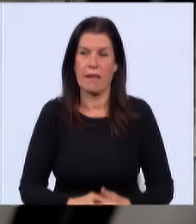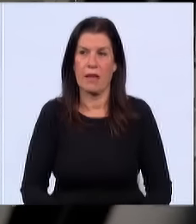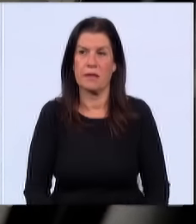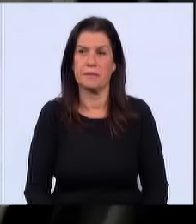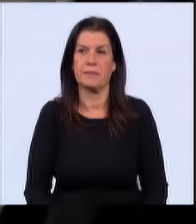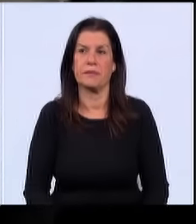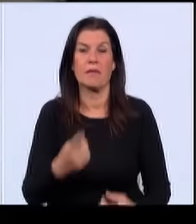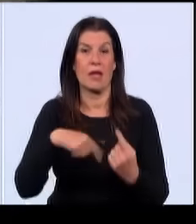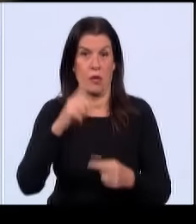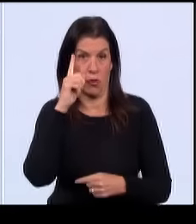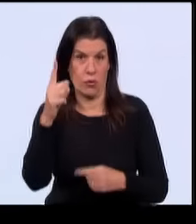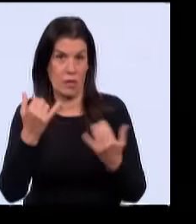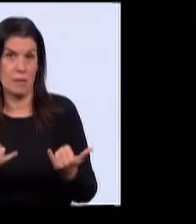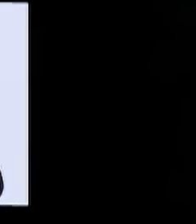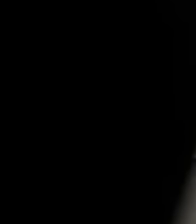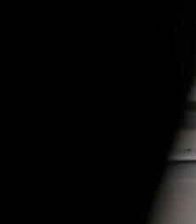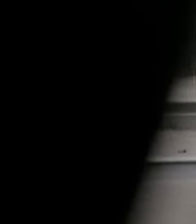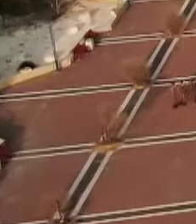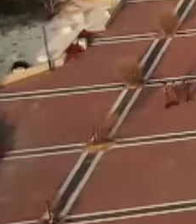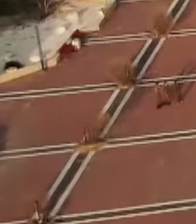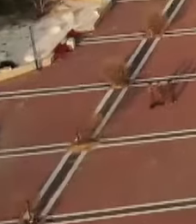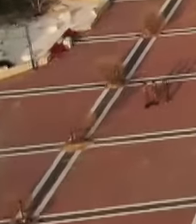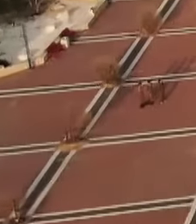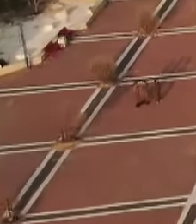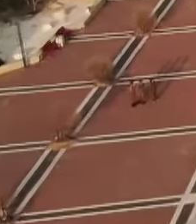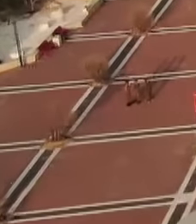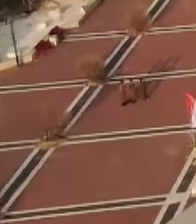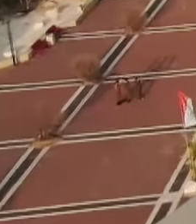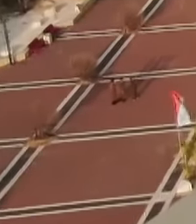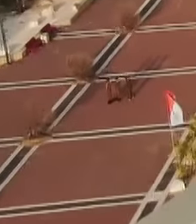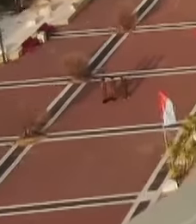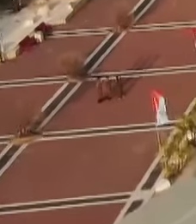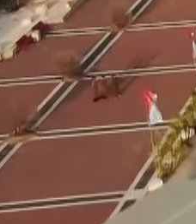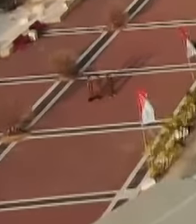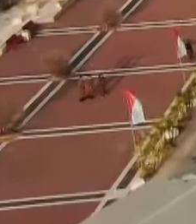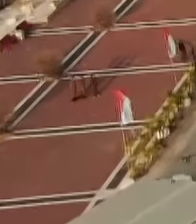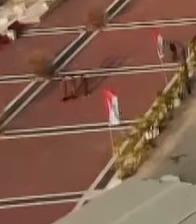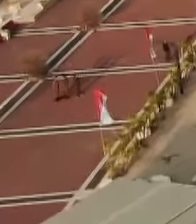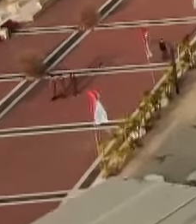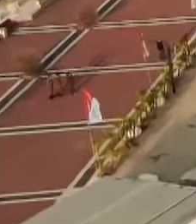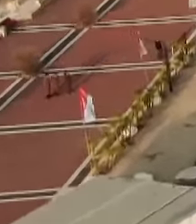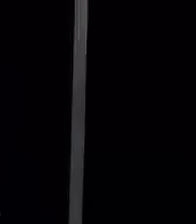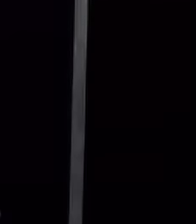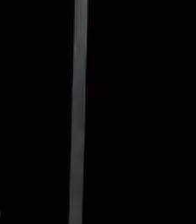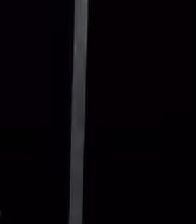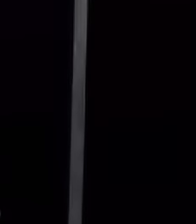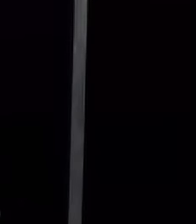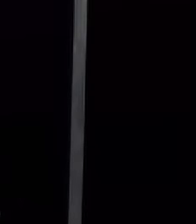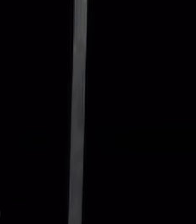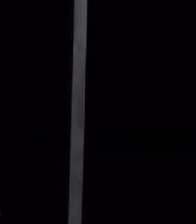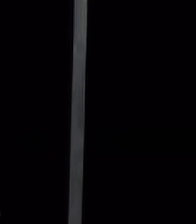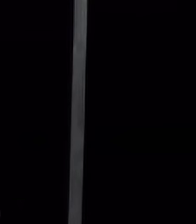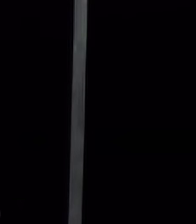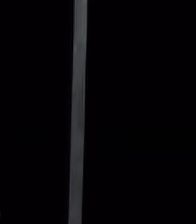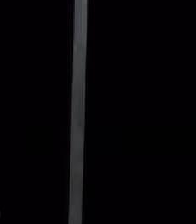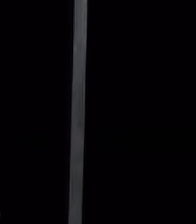שבמקומות בהם המחבלים פגשו התנגדות, הם בדרך כלל נסוגו. דילגו ליעד הבא. בבסיס, בזיקים למשל. התחלנו לקבל